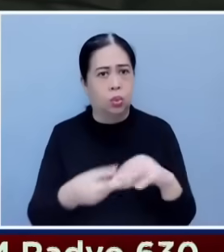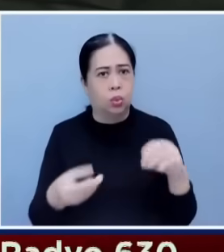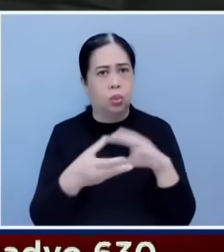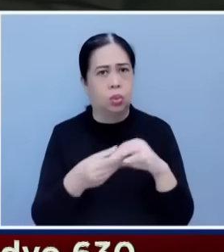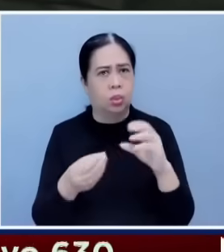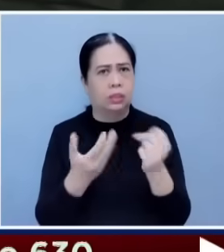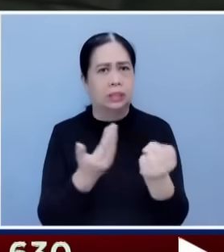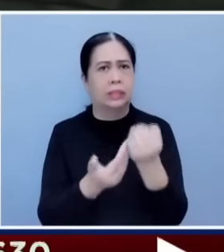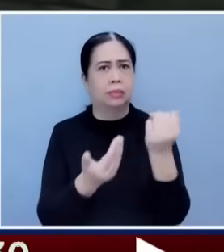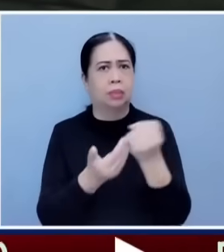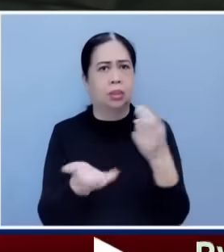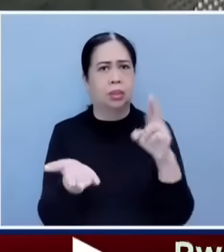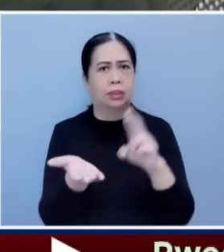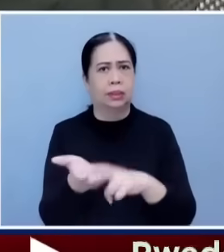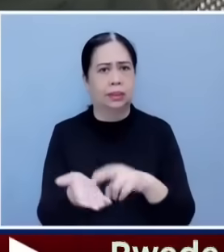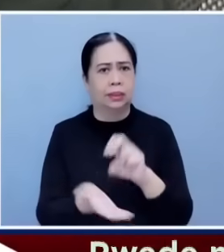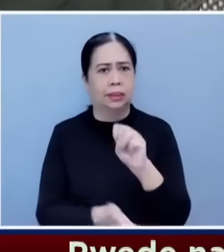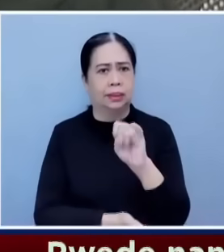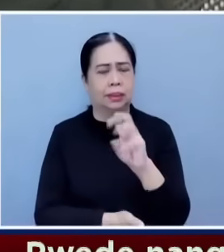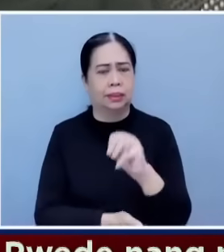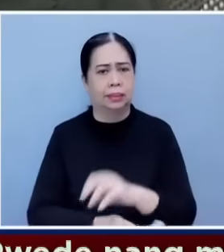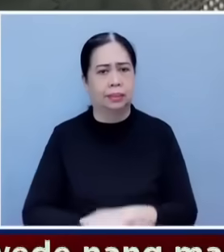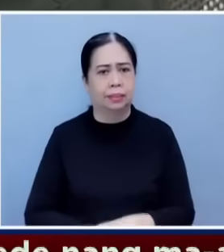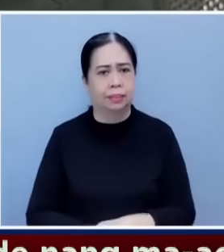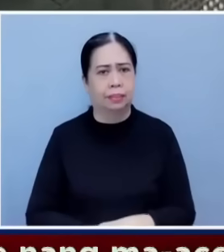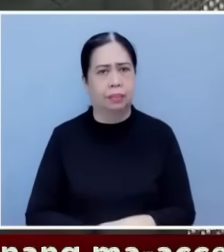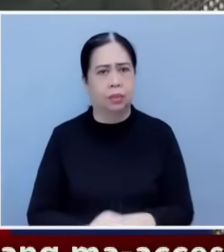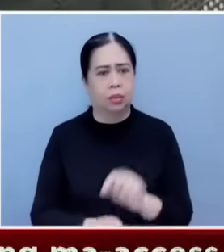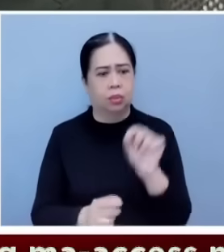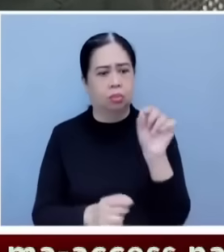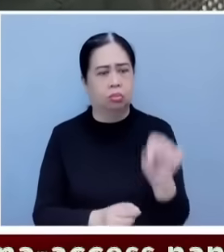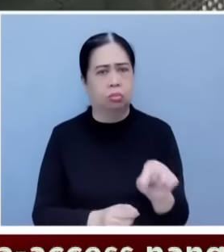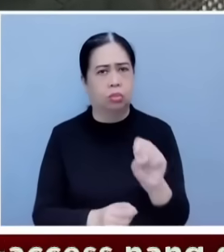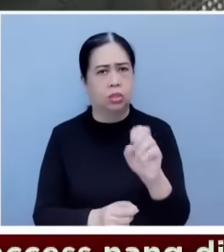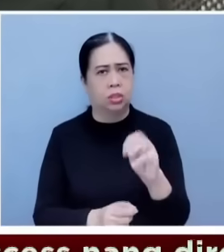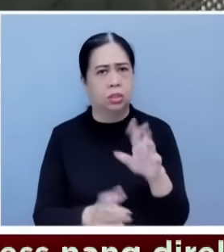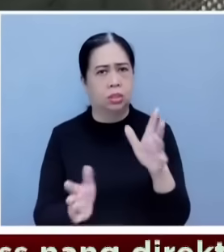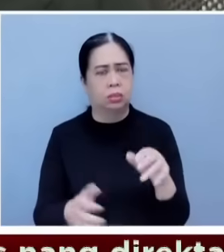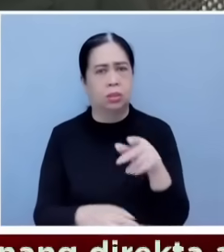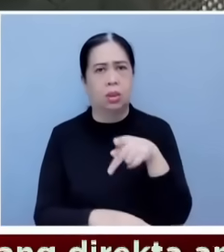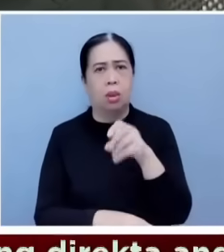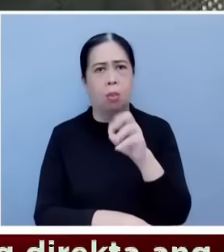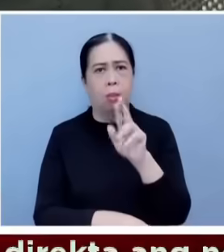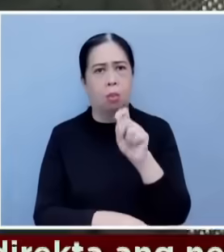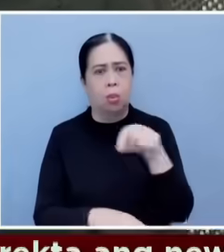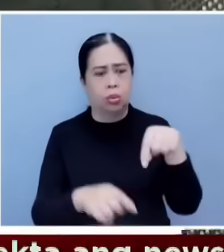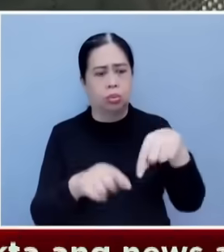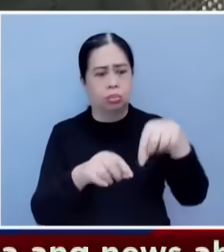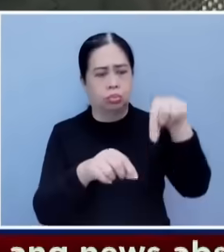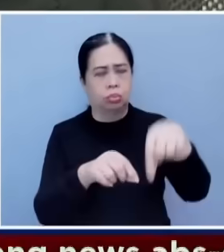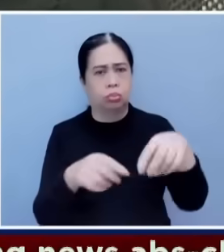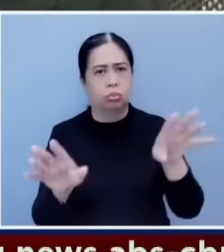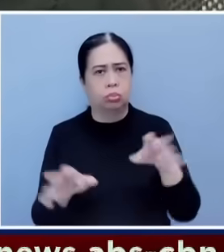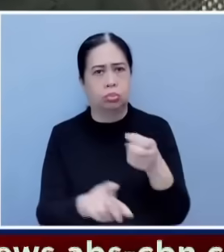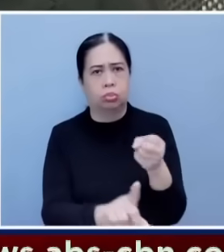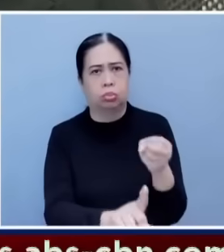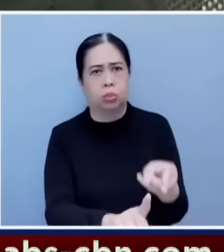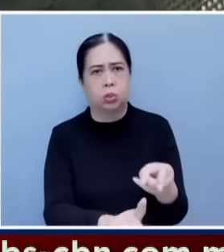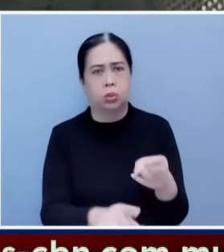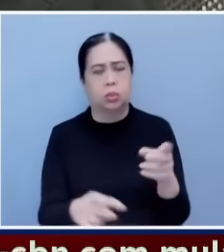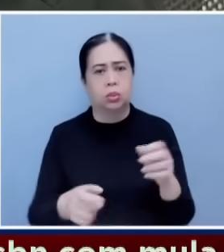kasimpleng magrehistro ng SIM. Isasalpak lang po yung SIM card dun sa port, sir. Once na ano na po